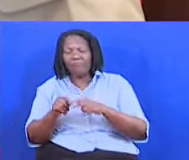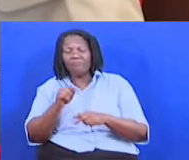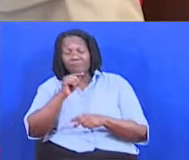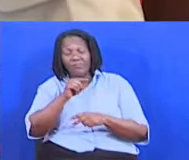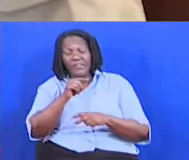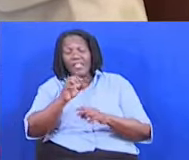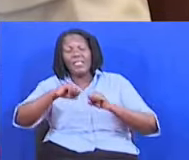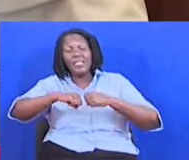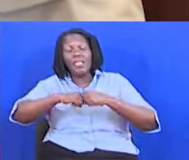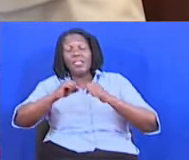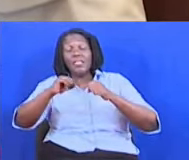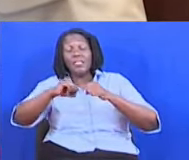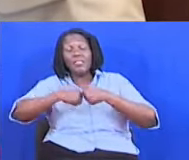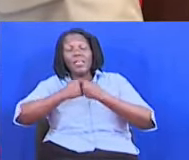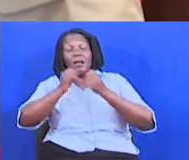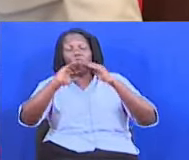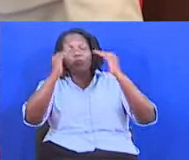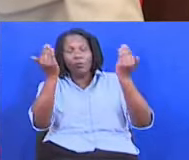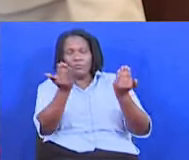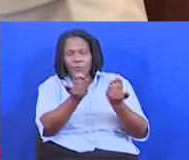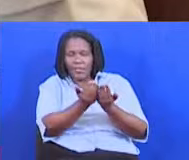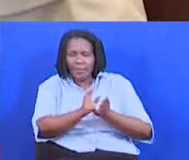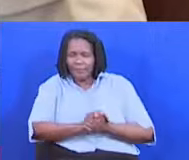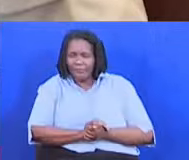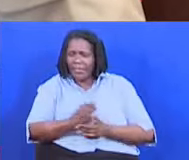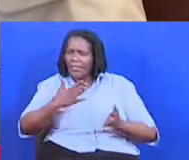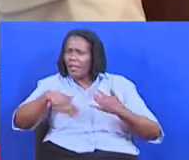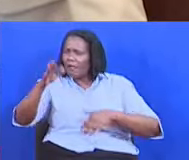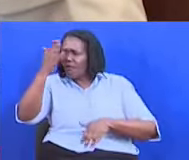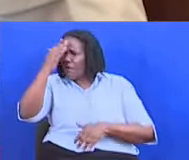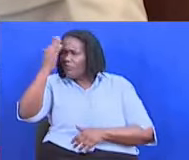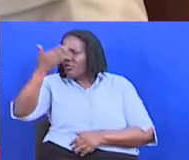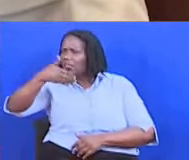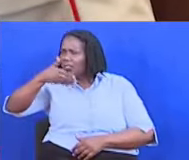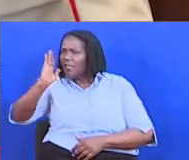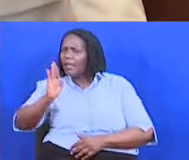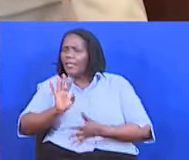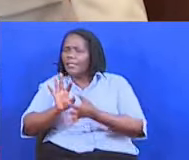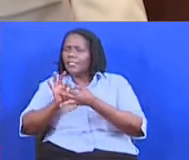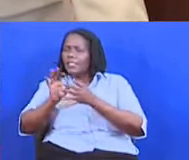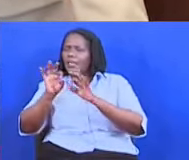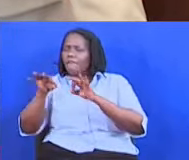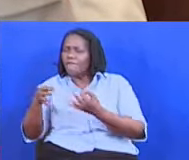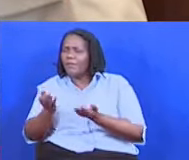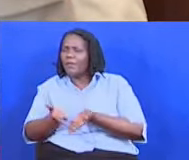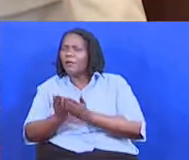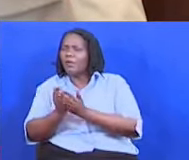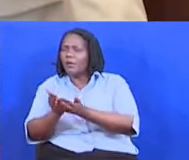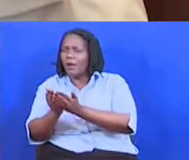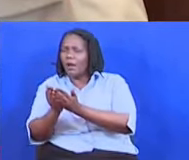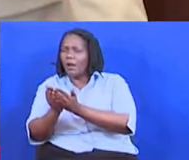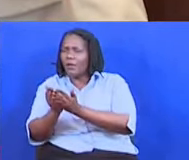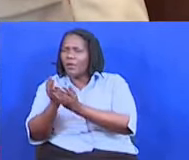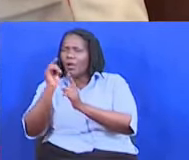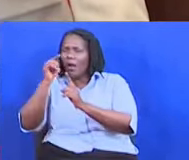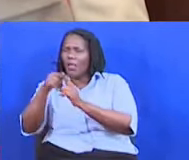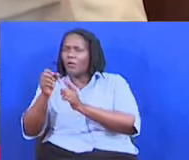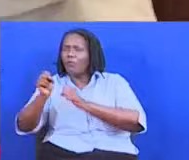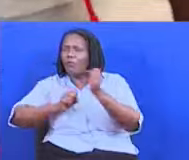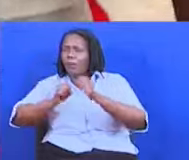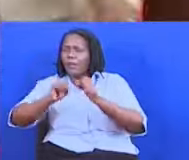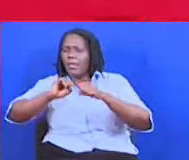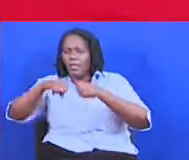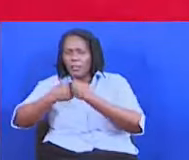je, serikali inashirikianaje na wadau mbalimbali wa kimataifa ili kukabiliana na changamoto hii?